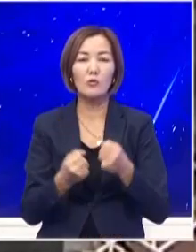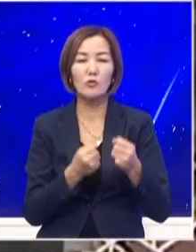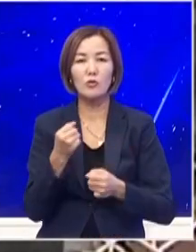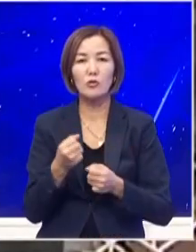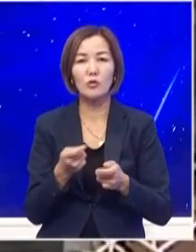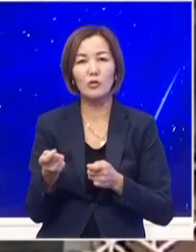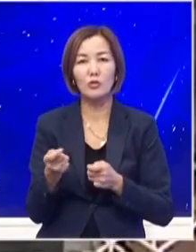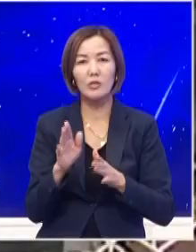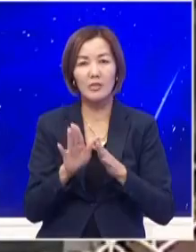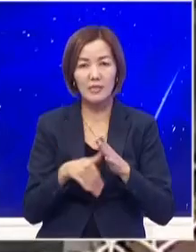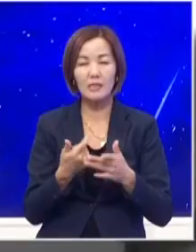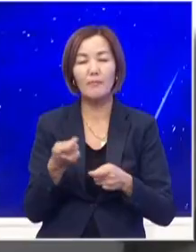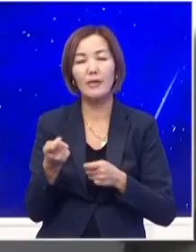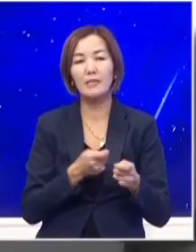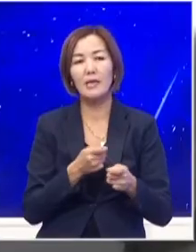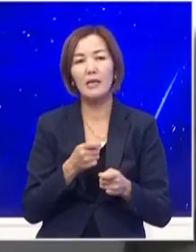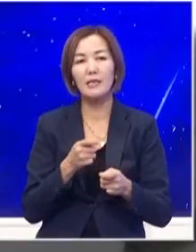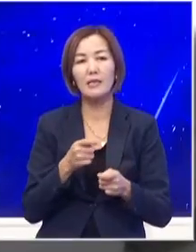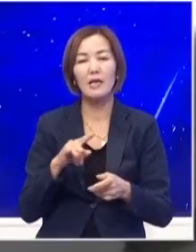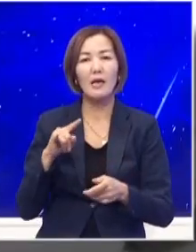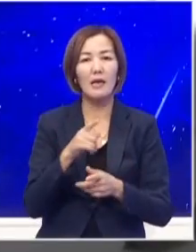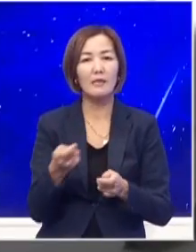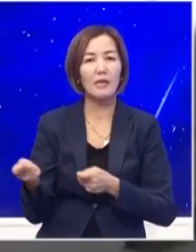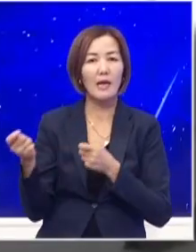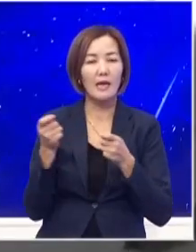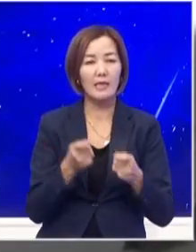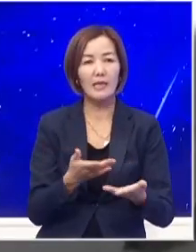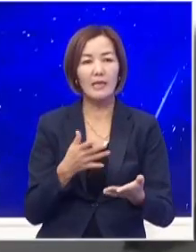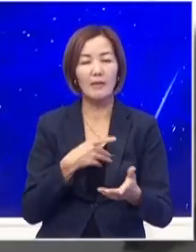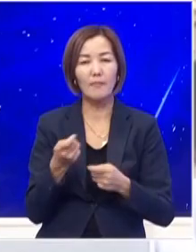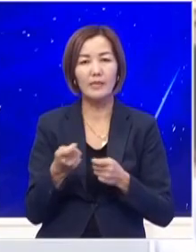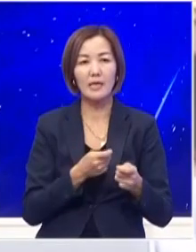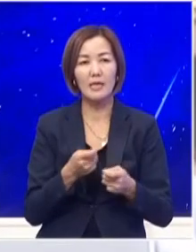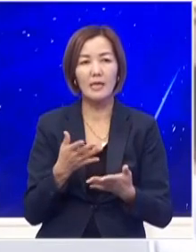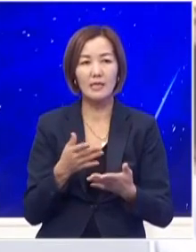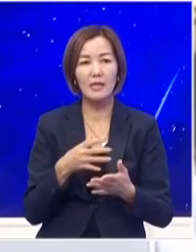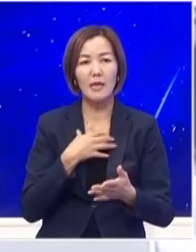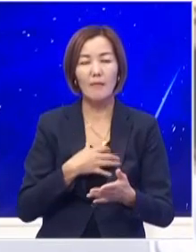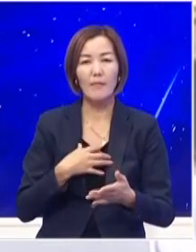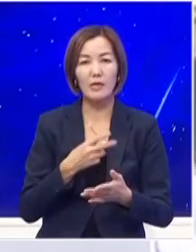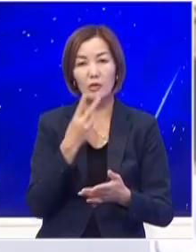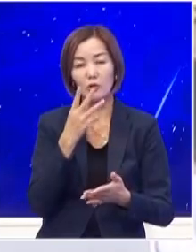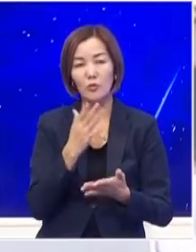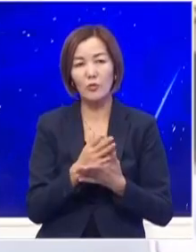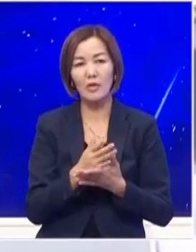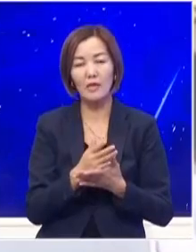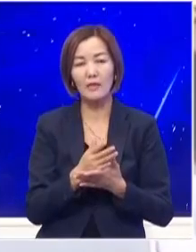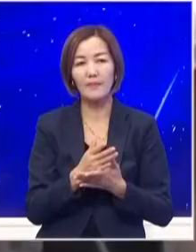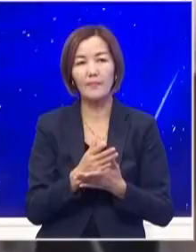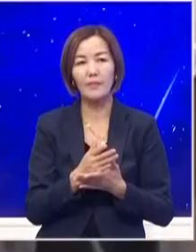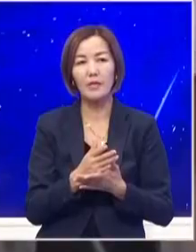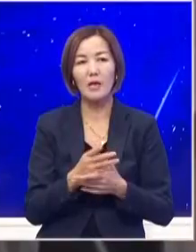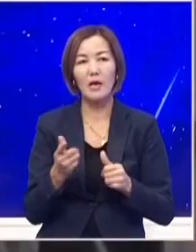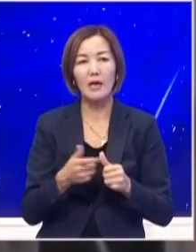жеткізілді. Кейінгі кездері әлем елдерінде болып жатқан қарулы қақтығыстар ұшқышсыз басқарылатын аппараттардың маңызды рөлін байқатып отыр. Осы орайда ол